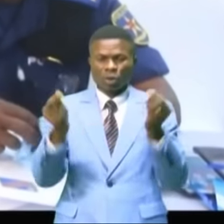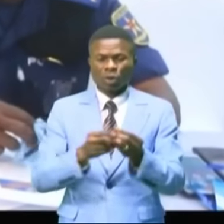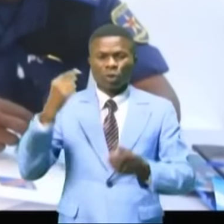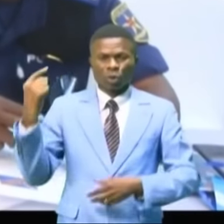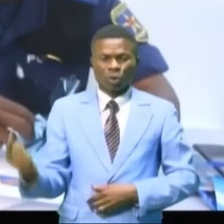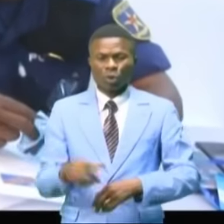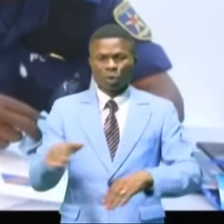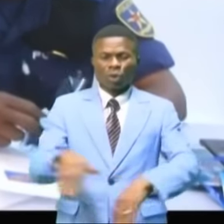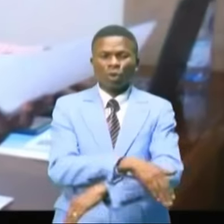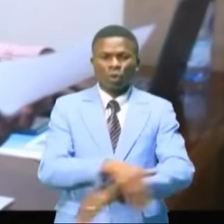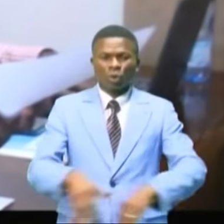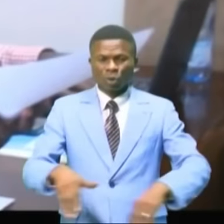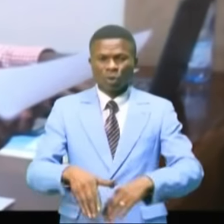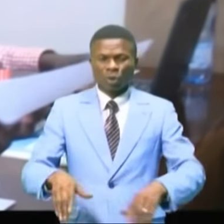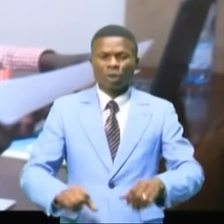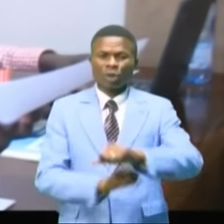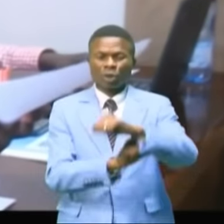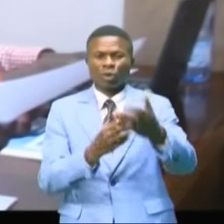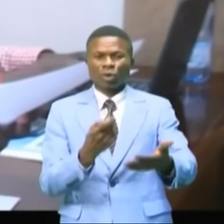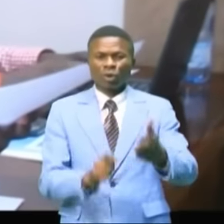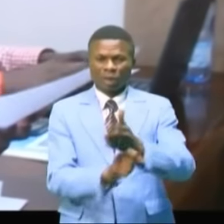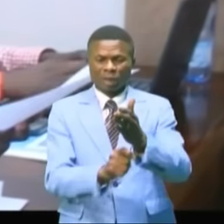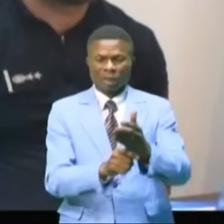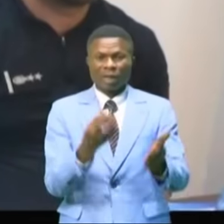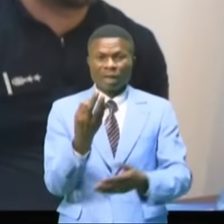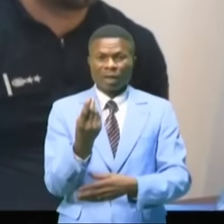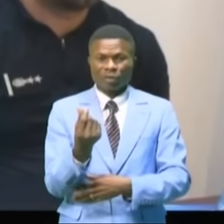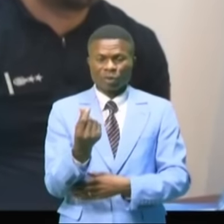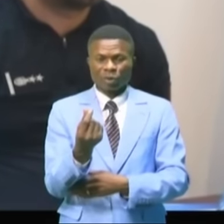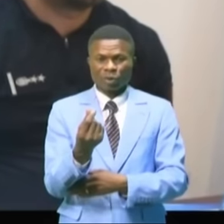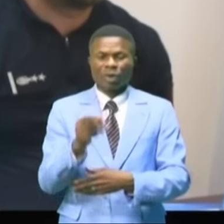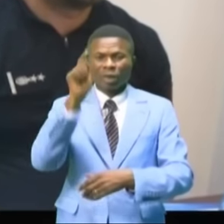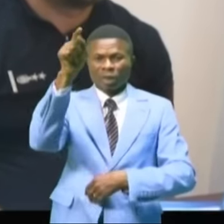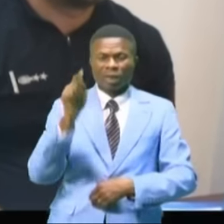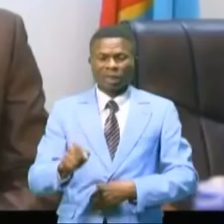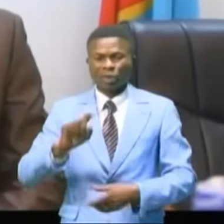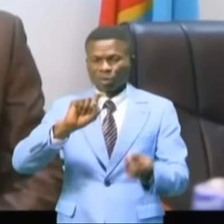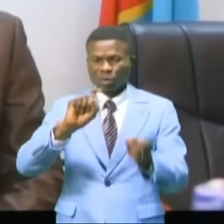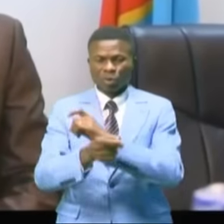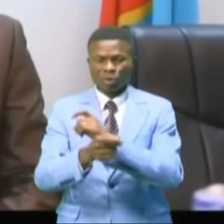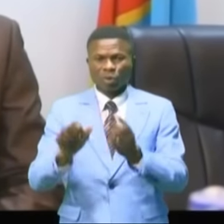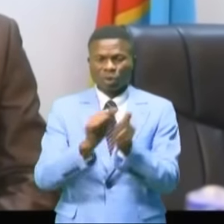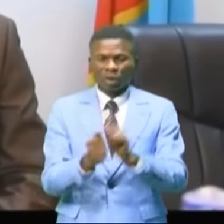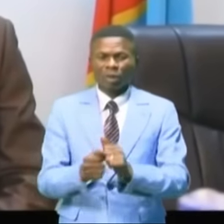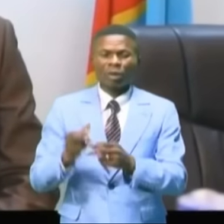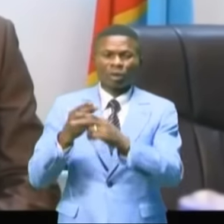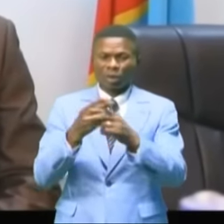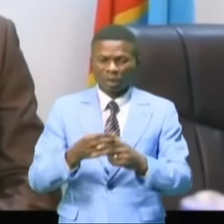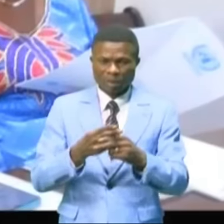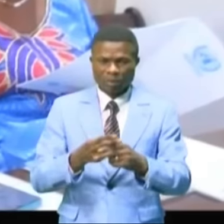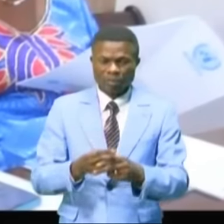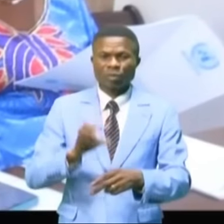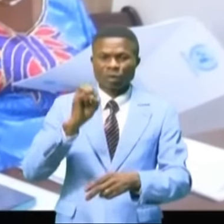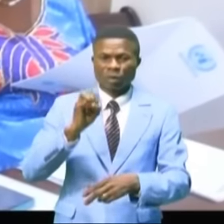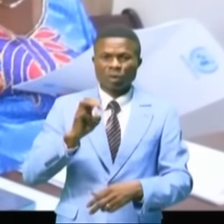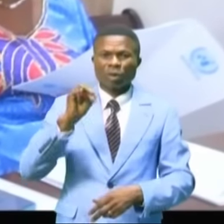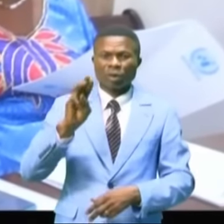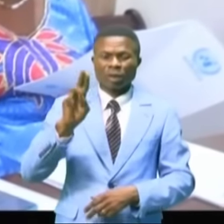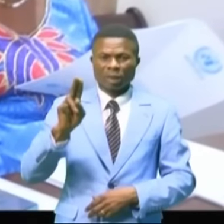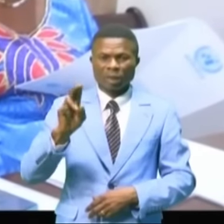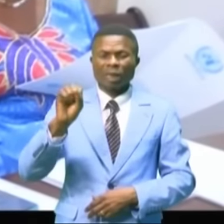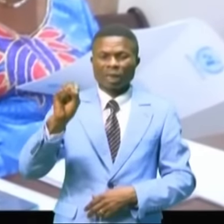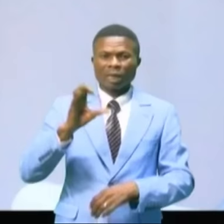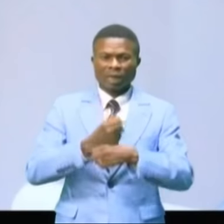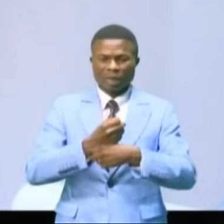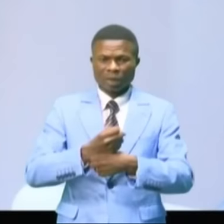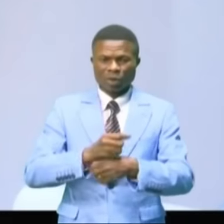aux frontières, grâce au soutien technique et financier de la division réforme du secteur de la sécurité de la MONUSCO, arrivé à instaurer